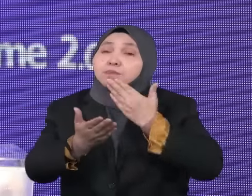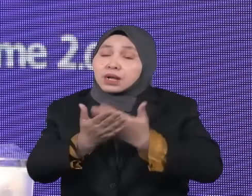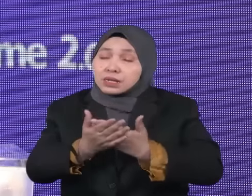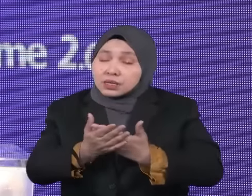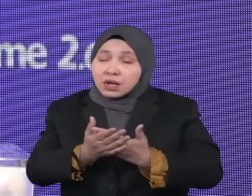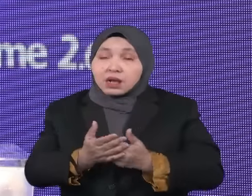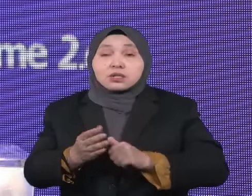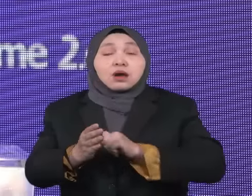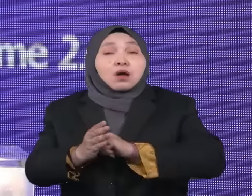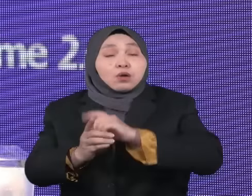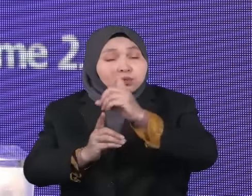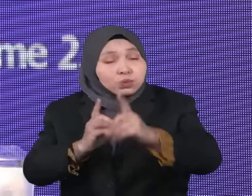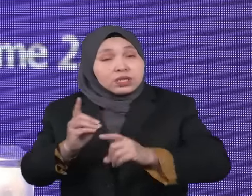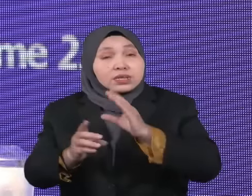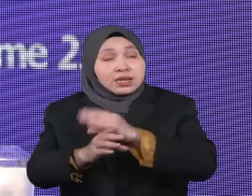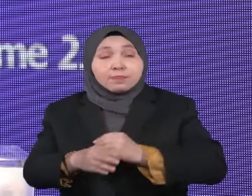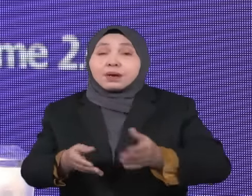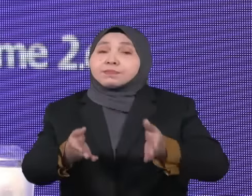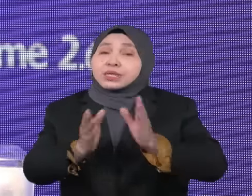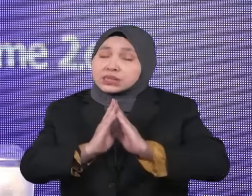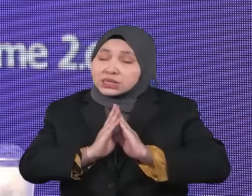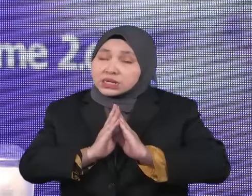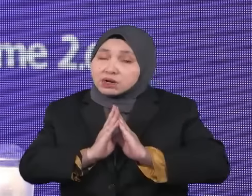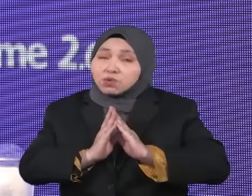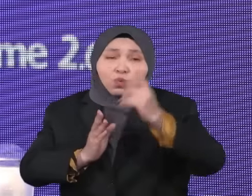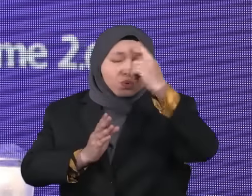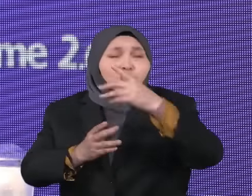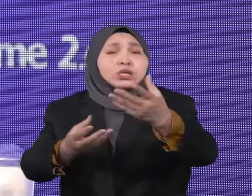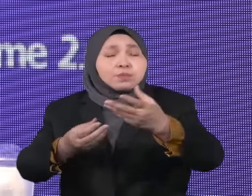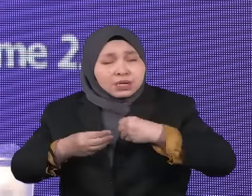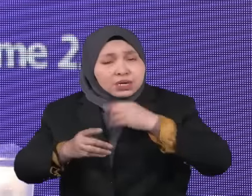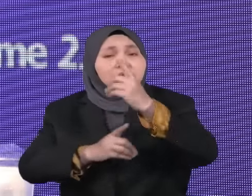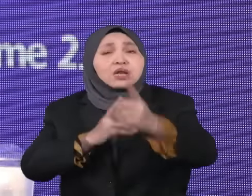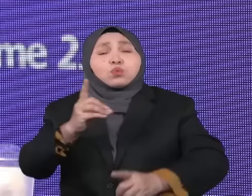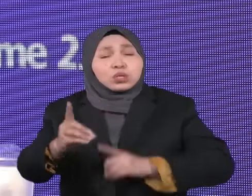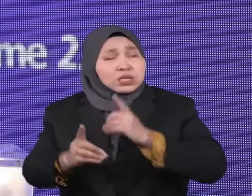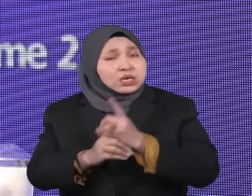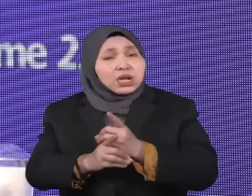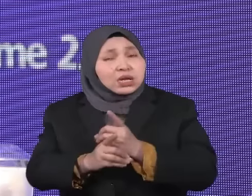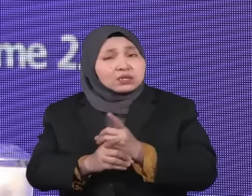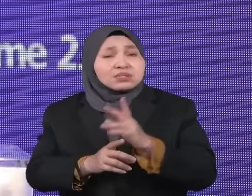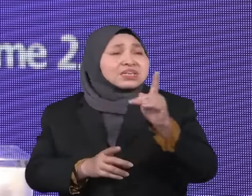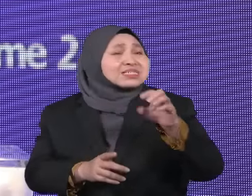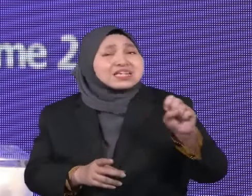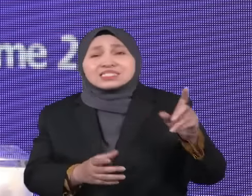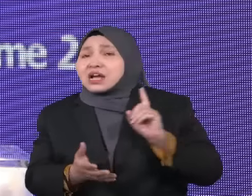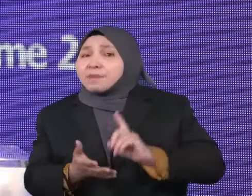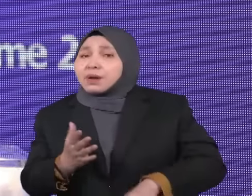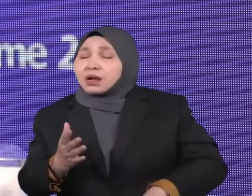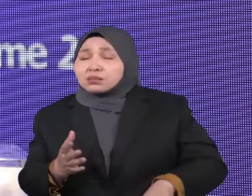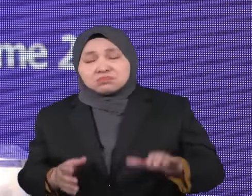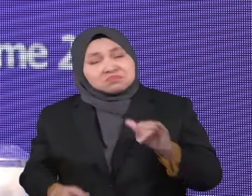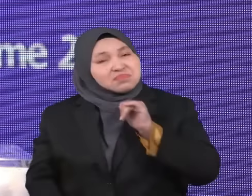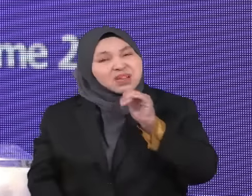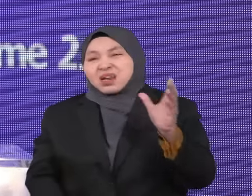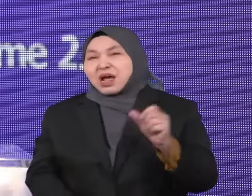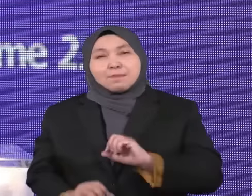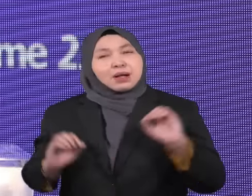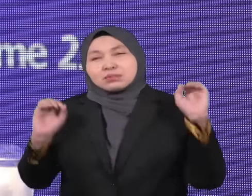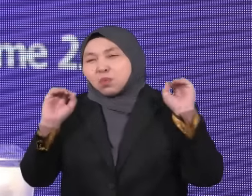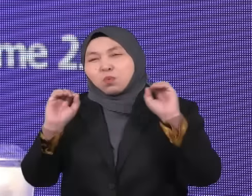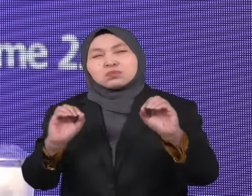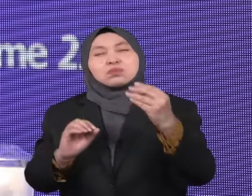min khalaq, iaitu mereka meminta untuk diberikan dunia dan kesannya apa? Mereka tidak dapat langsung